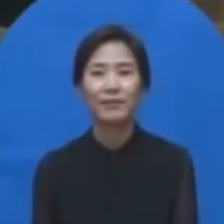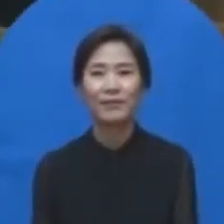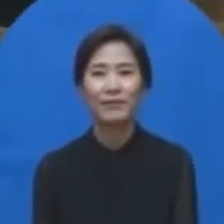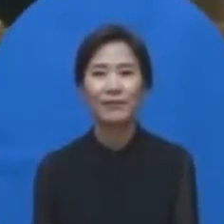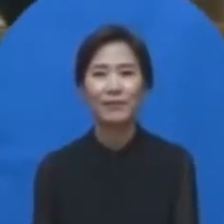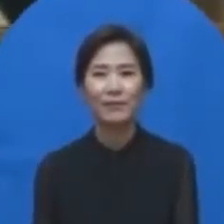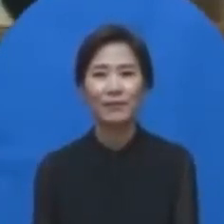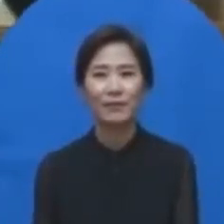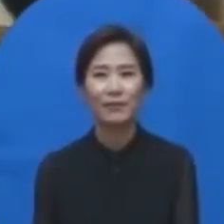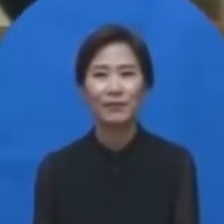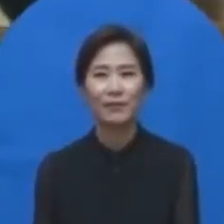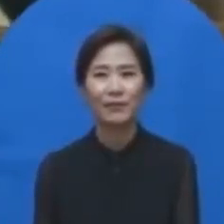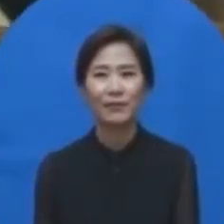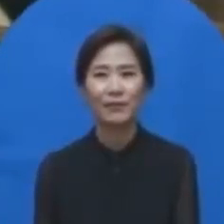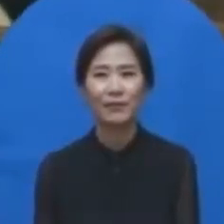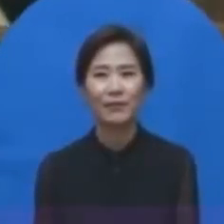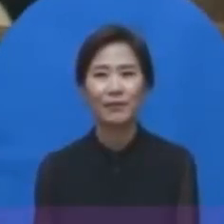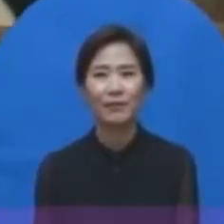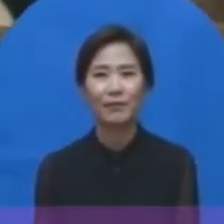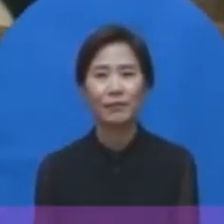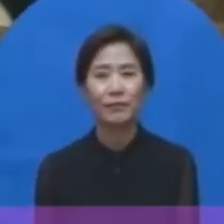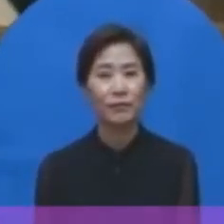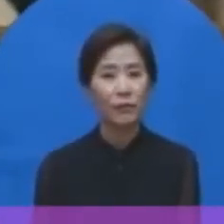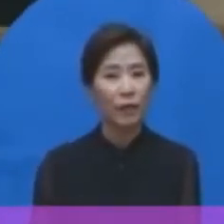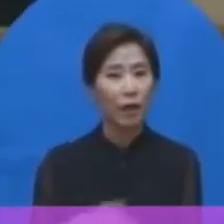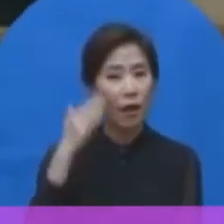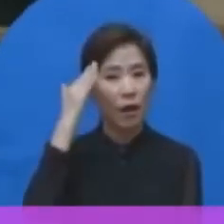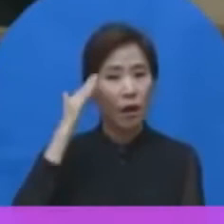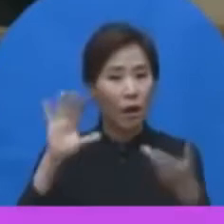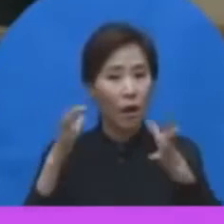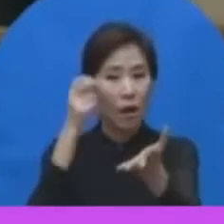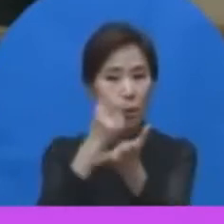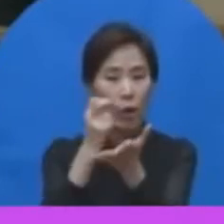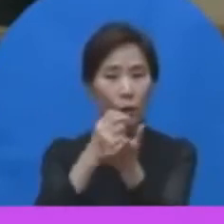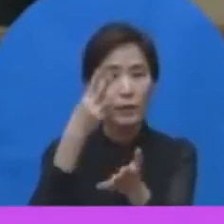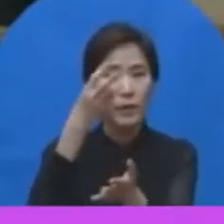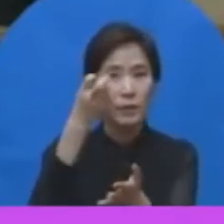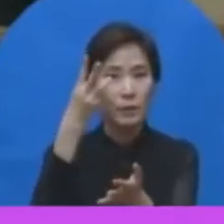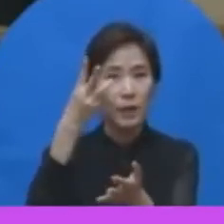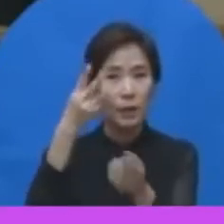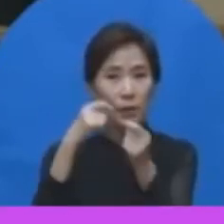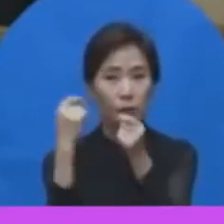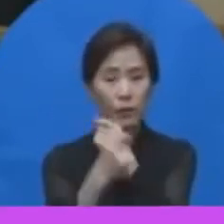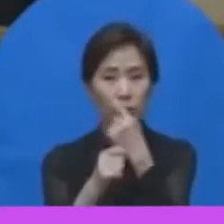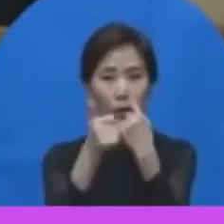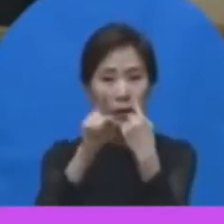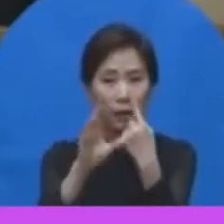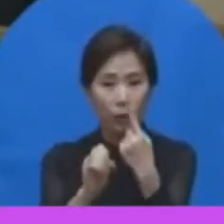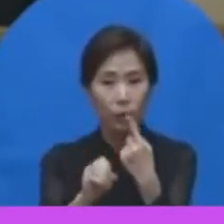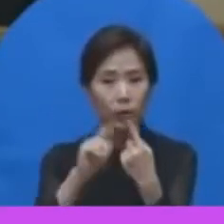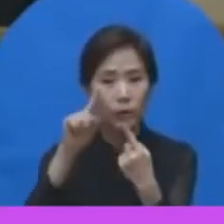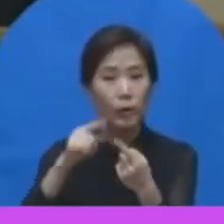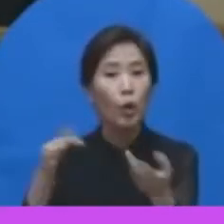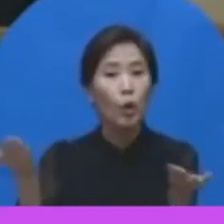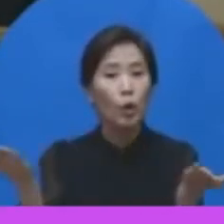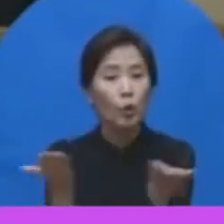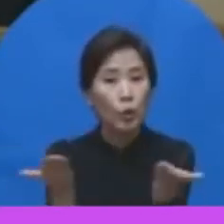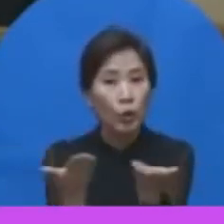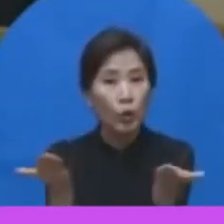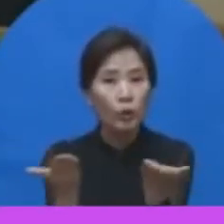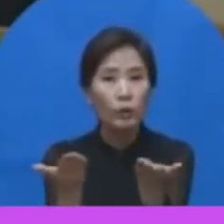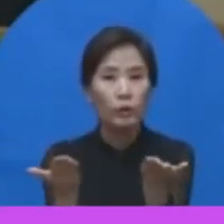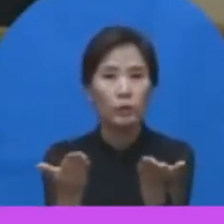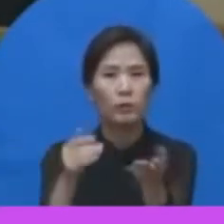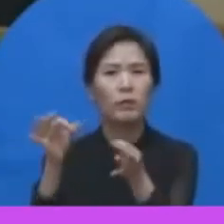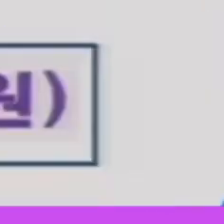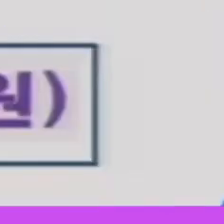말씀드리겠습니다. 저희 헌법 33조 1항에는 노동 3권 규정을 두고 있는데요.